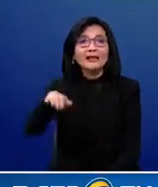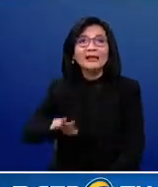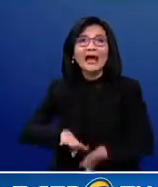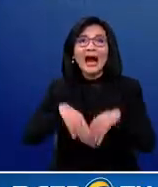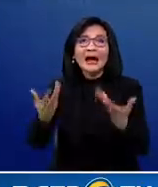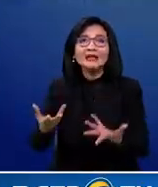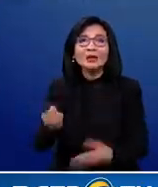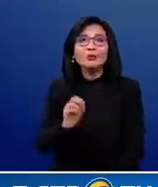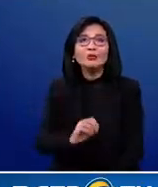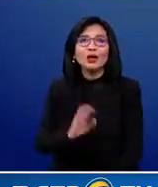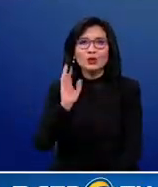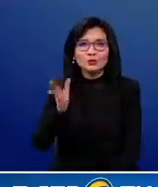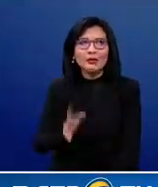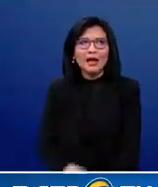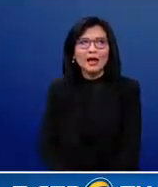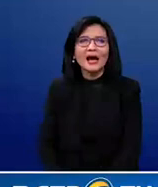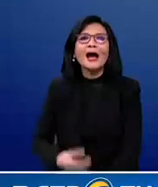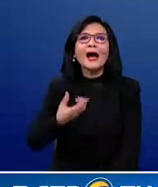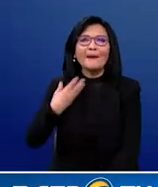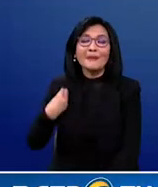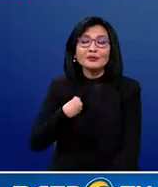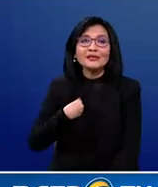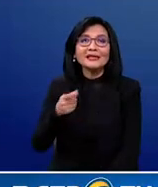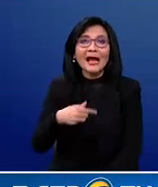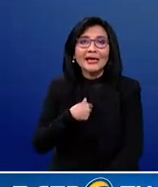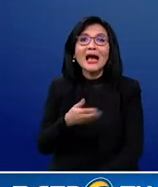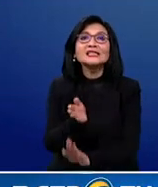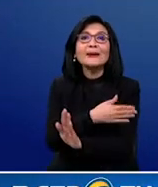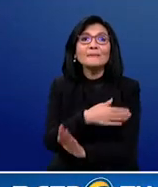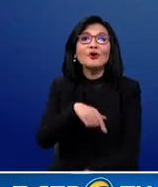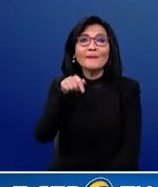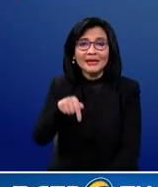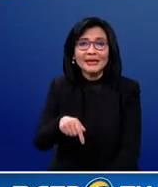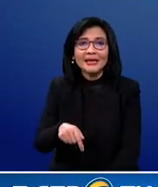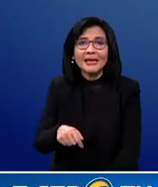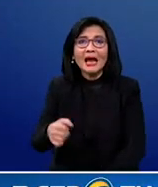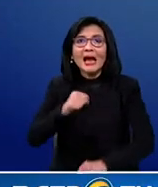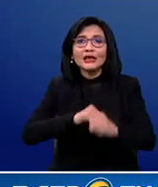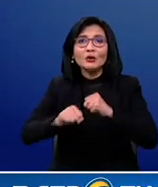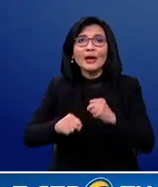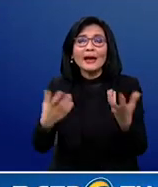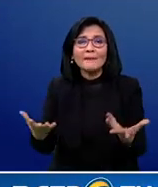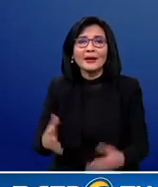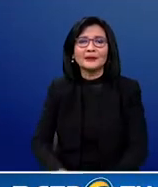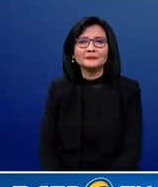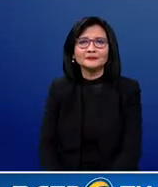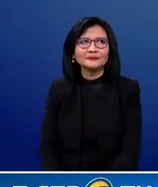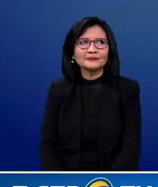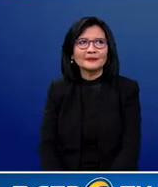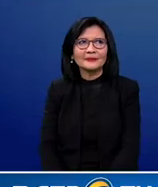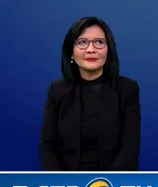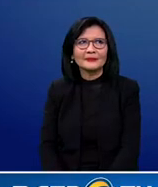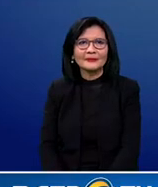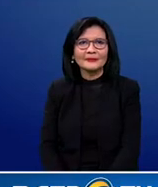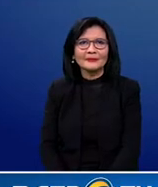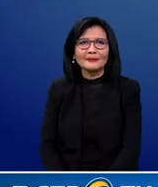maksud saya yang sebelum ini apa yang pernah Mas Gibran lakukan sebelum ini kalau bukan nanti